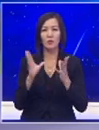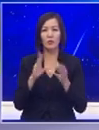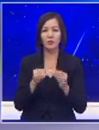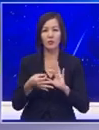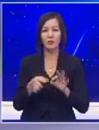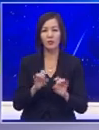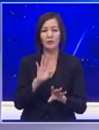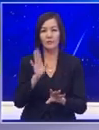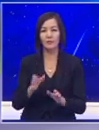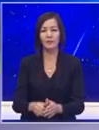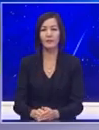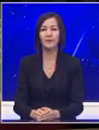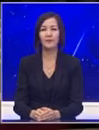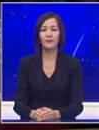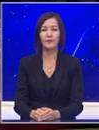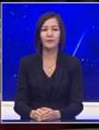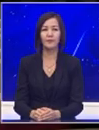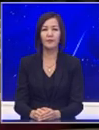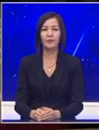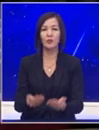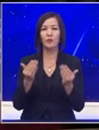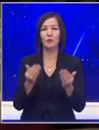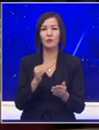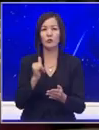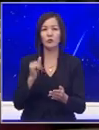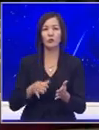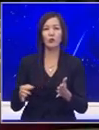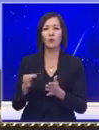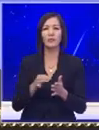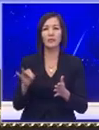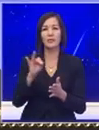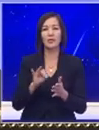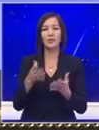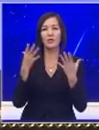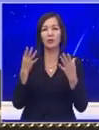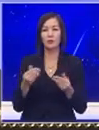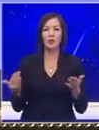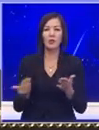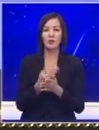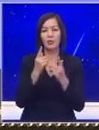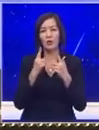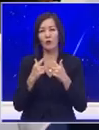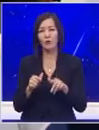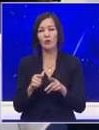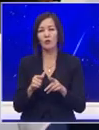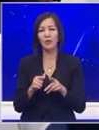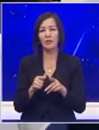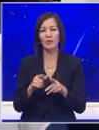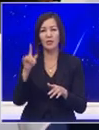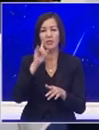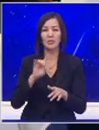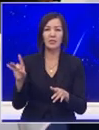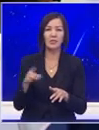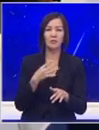Құдайберген біліп қайтты. Бүгін Жетісу облысы үшін тарихи күн. Алғаш рет жаңадан құрылған өңір атынан Қазақстан